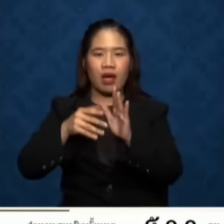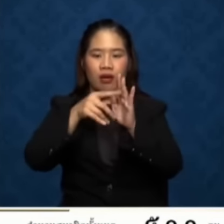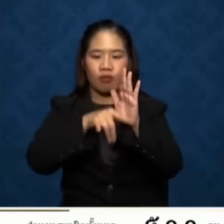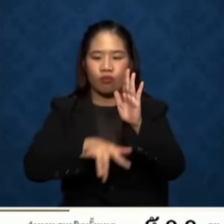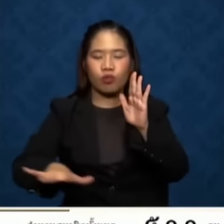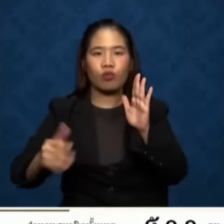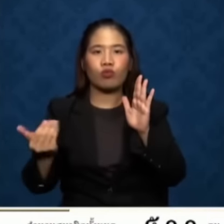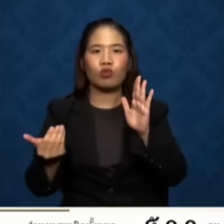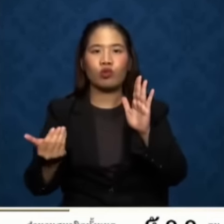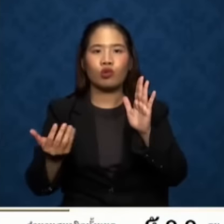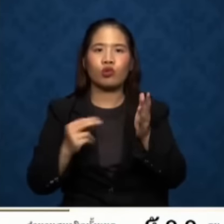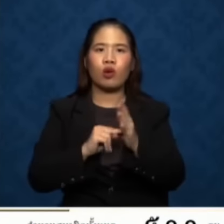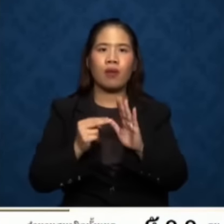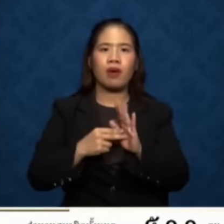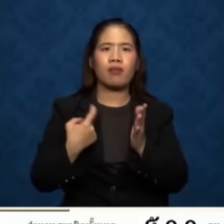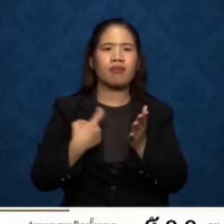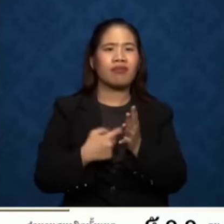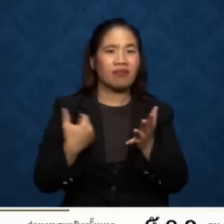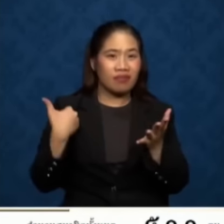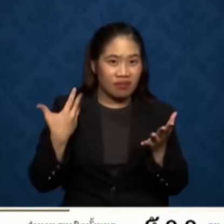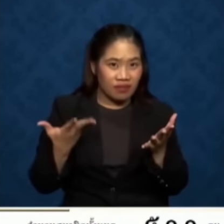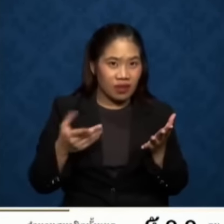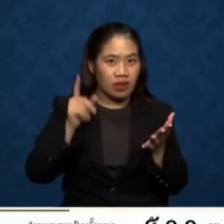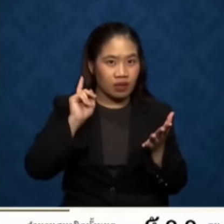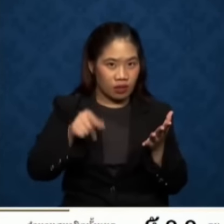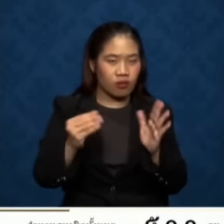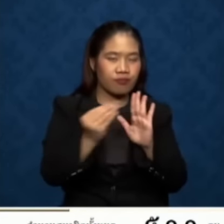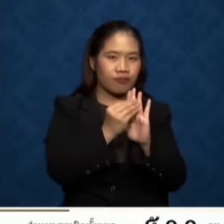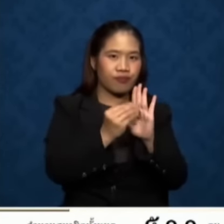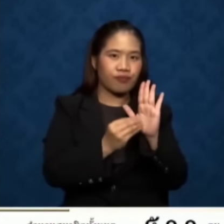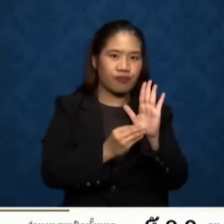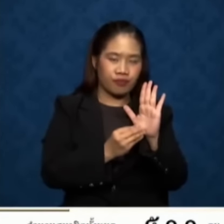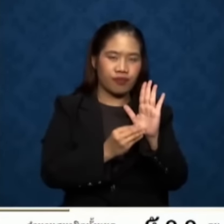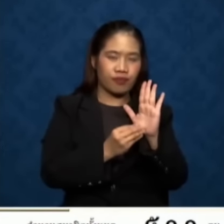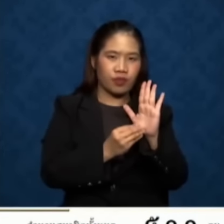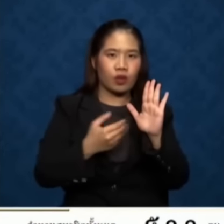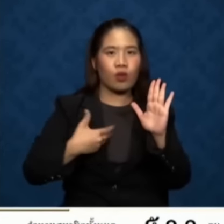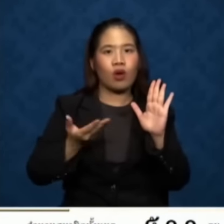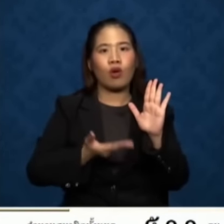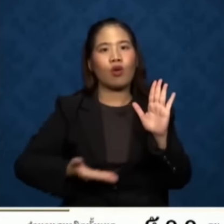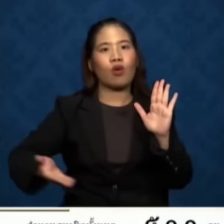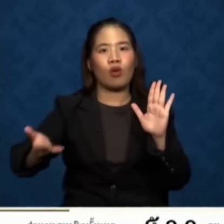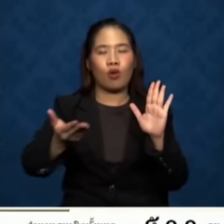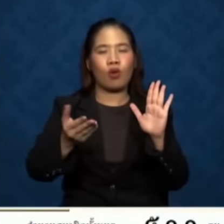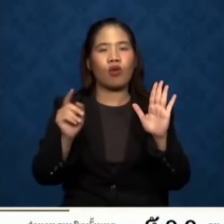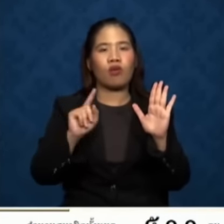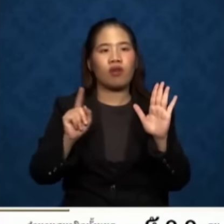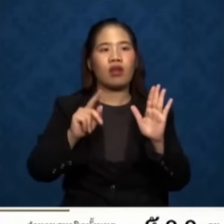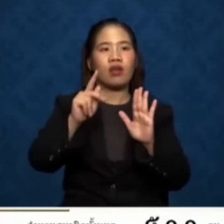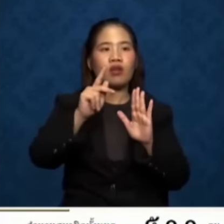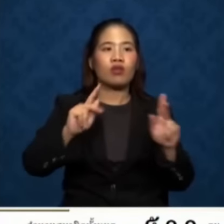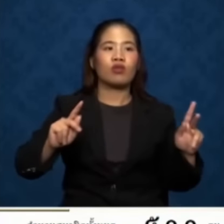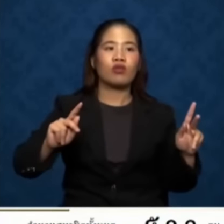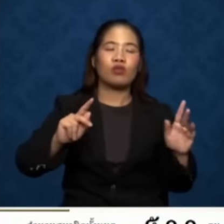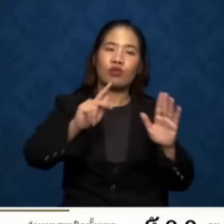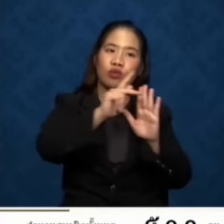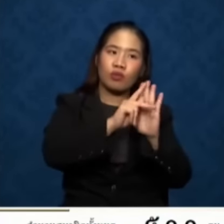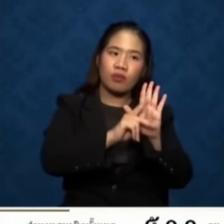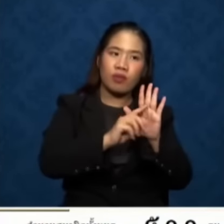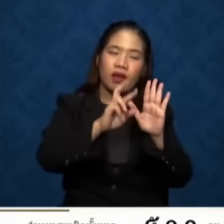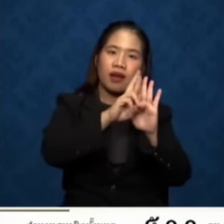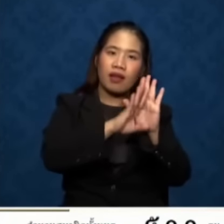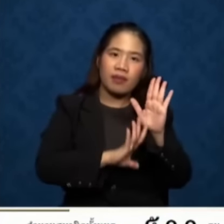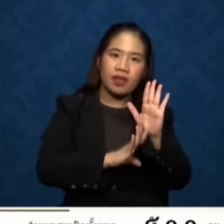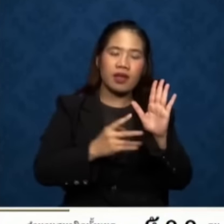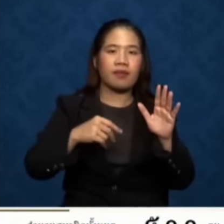มันจะมีหลักประกันอะไรก็ไปเขียนไว้ในบทเฉพาะการว่าขอให้ออกกฎหมายระเบียบกฎกระทรวง